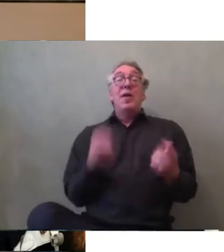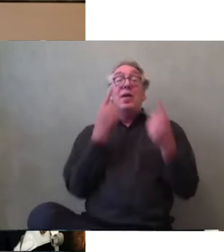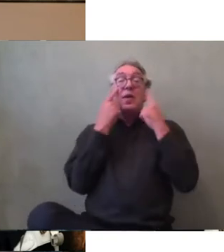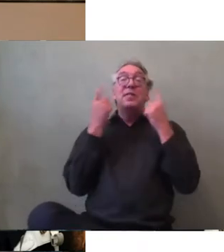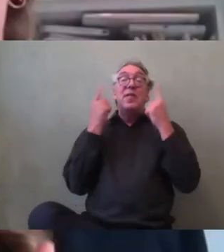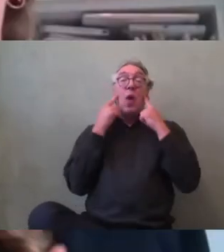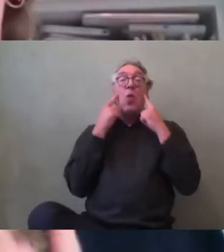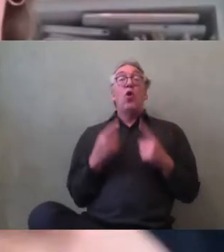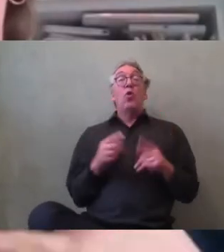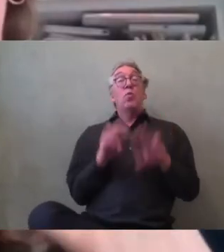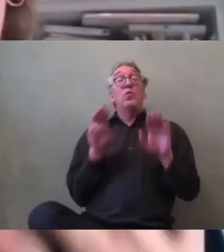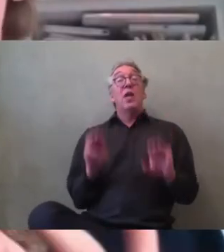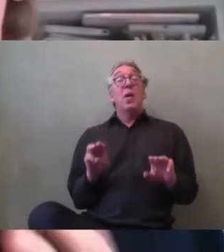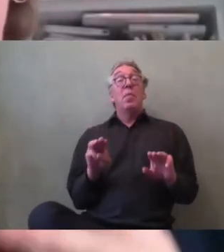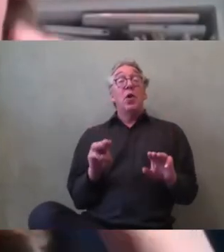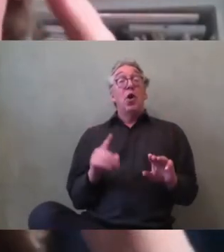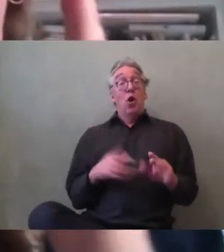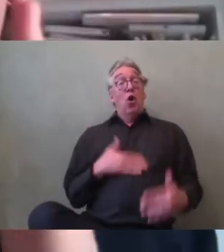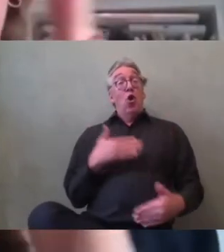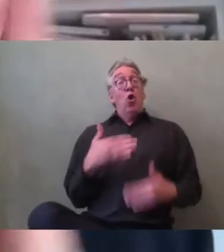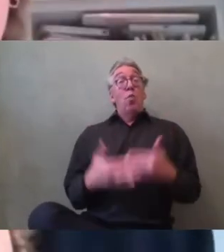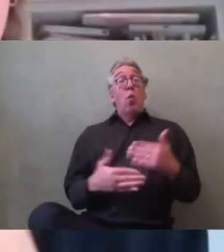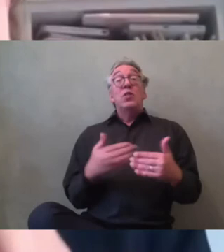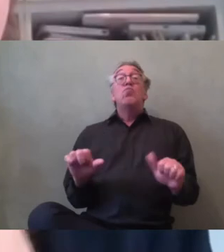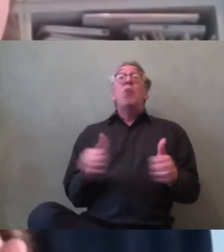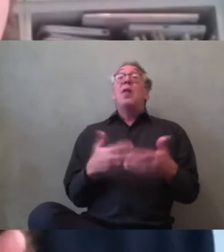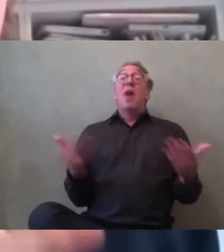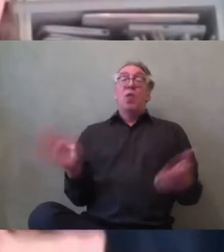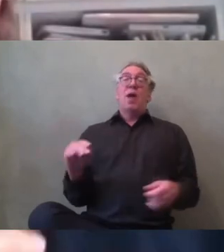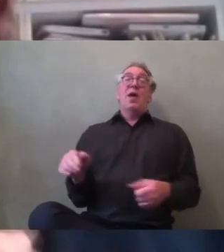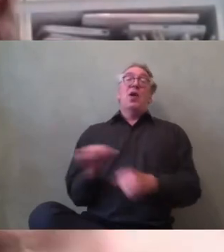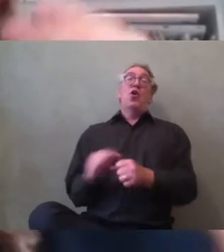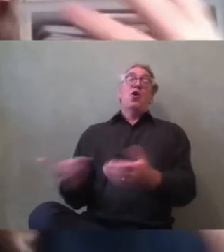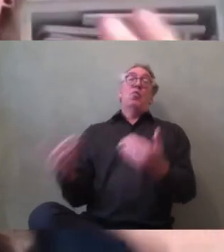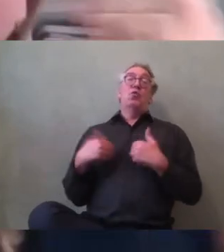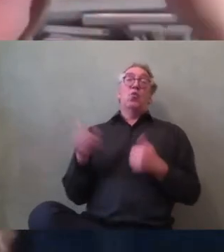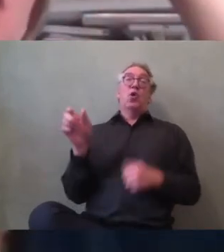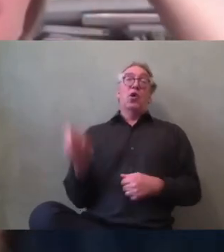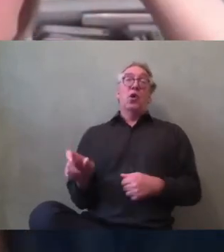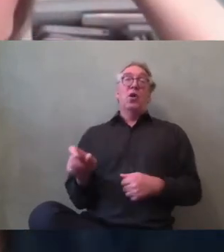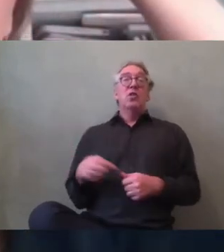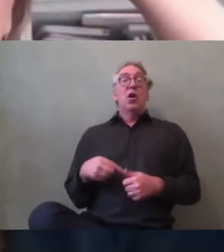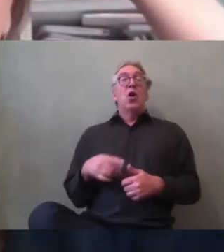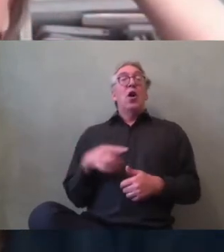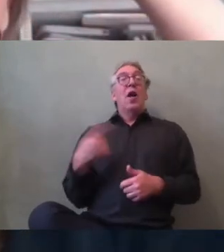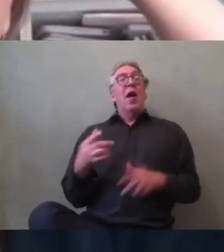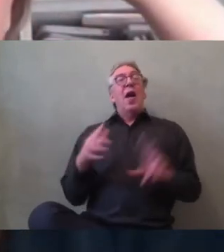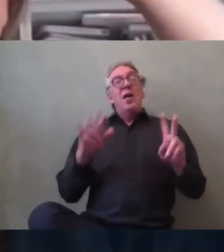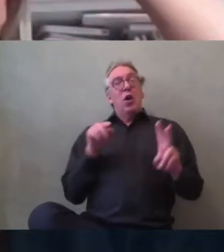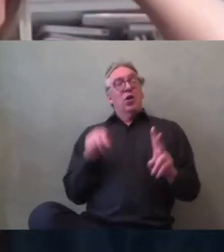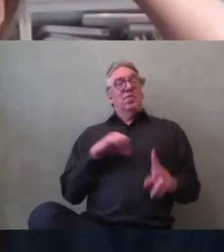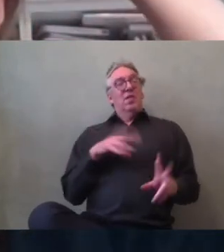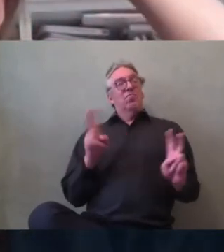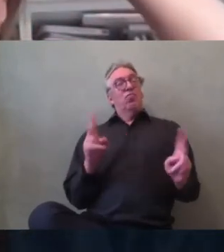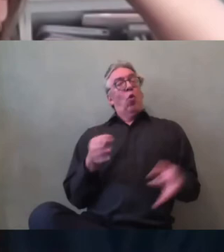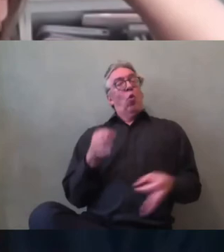start bij de bezoeker. Multisensory Museum gaat eigenlijk over een onderzoek waar het pand